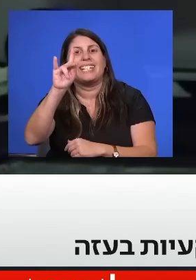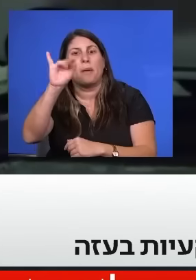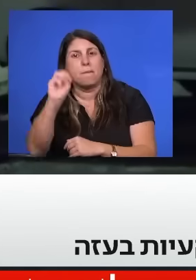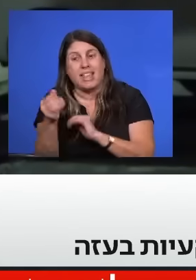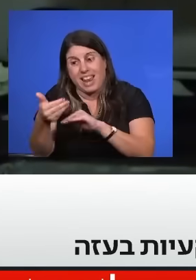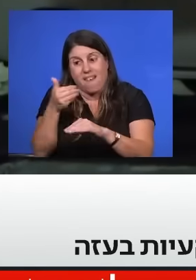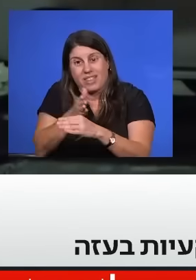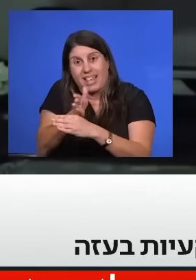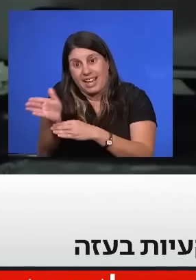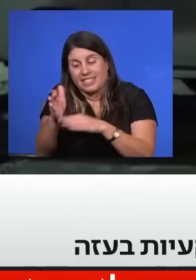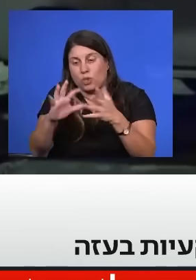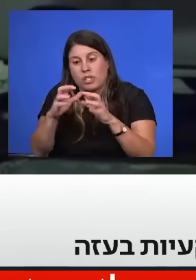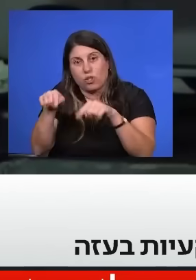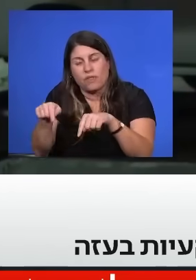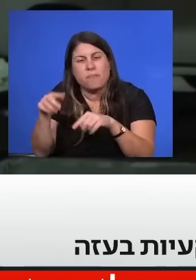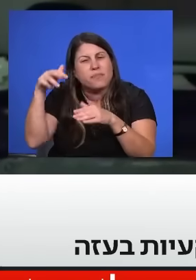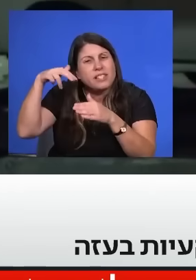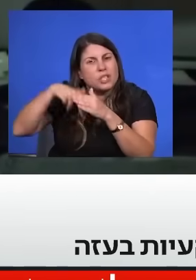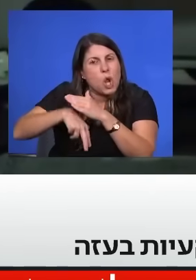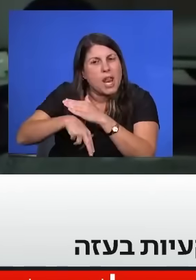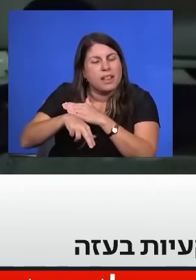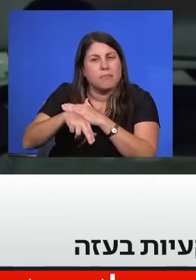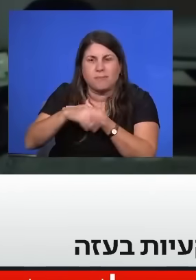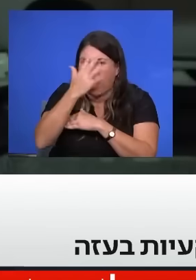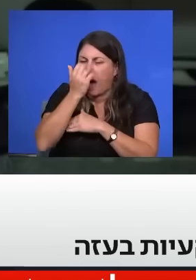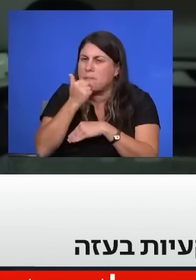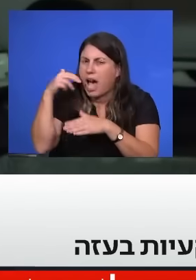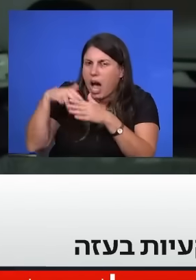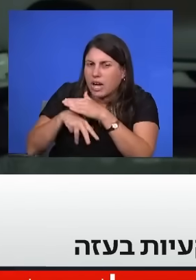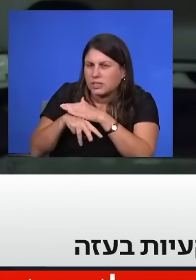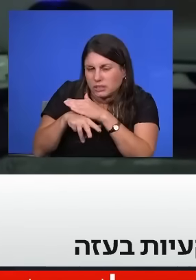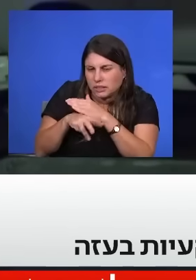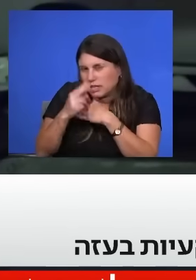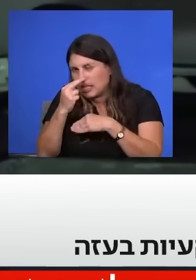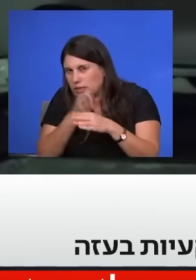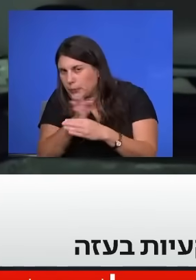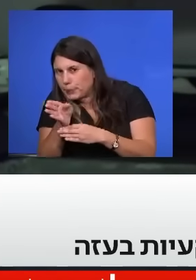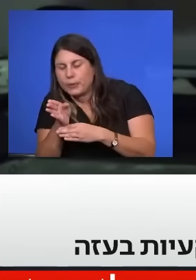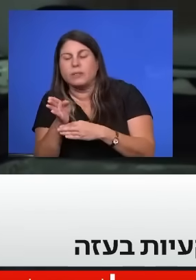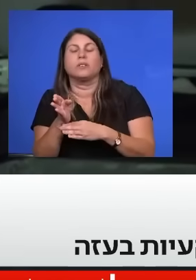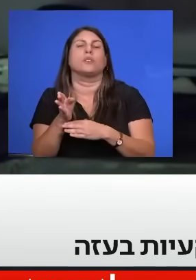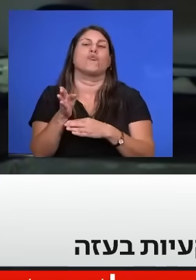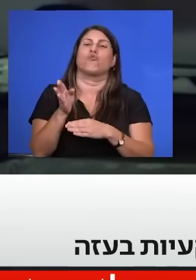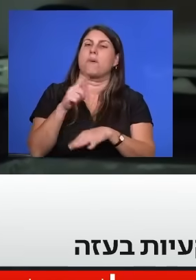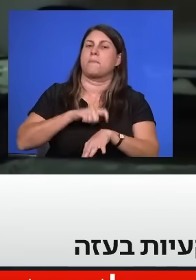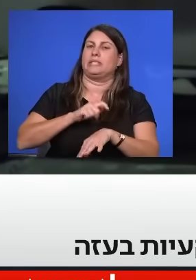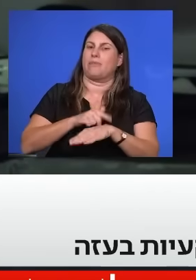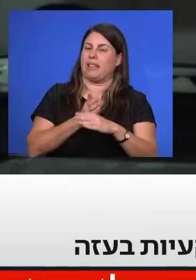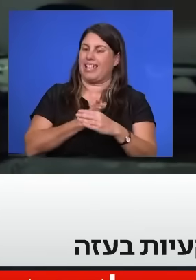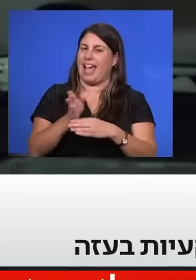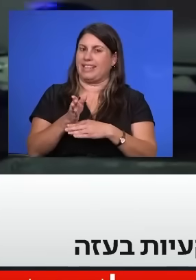כאן, צוללנים של חמאס, ובזמן החדירה הזאת שסוכלה כאמור, אחת